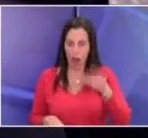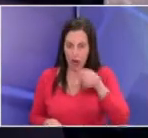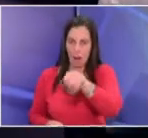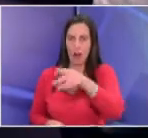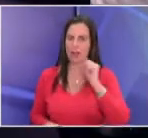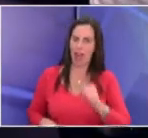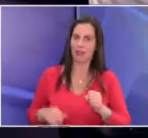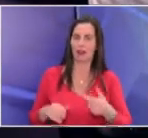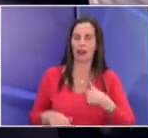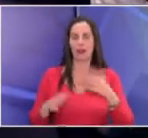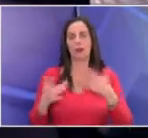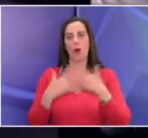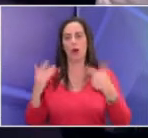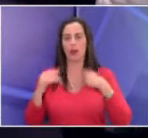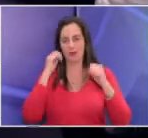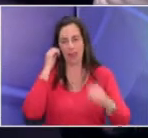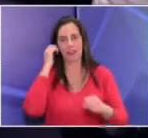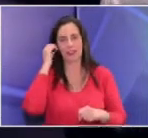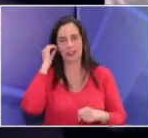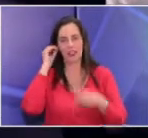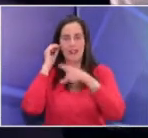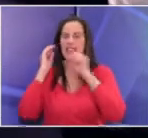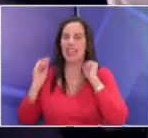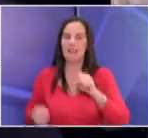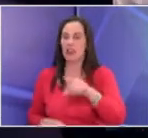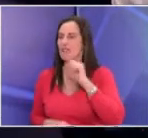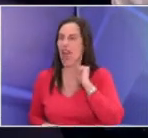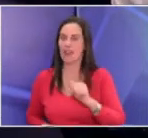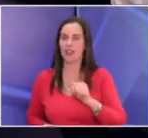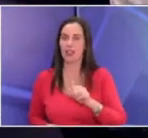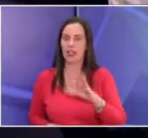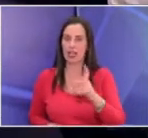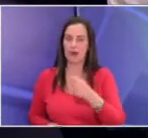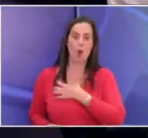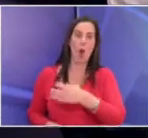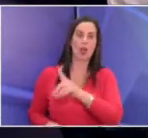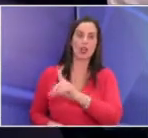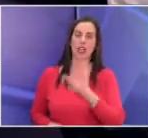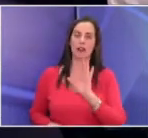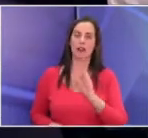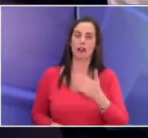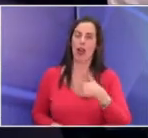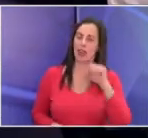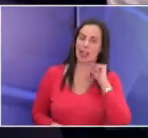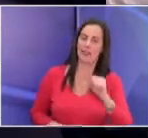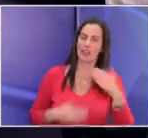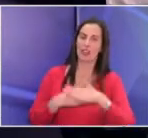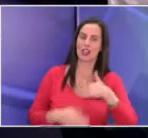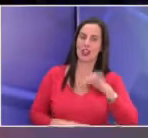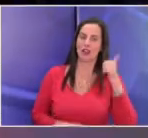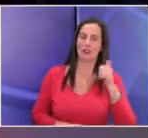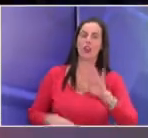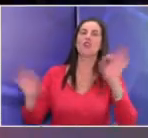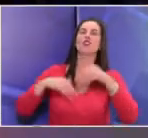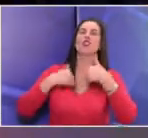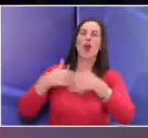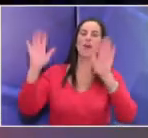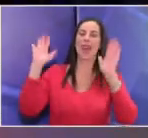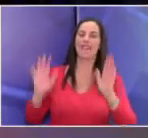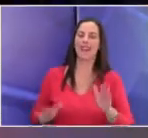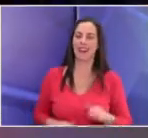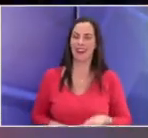כולם מדברים על הנכים. 60, קודם כל, 60. אתה רוצה עכשיו, רגע, מיכל. מיכל, מה הסדר היום שייך לבחירות? ותכף אנחנו ניכנס לעוד. דבר ראשון, יש עוד